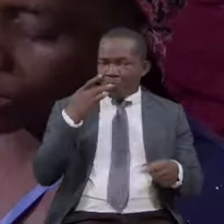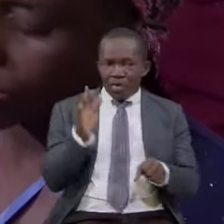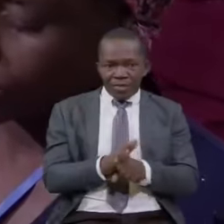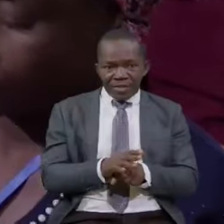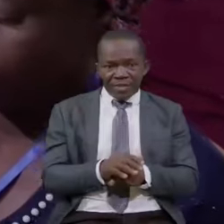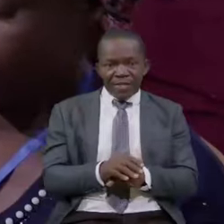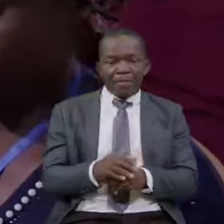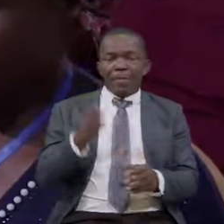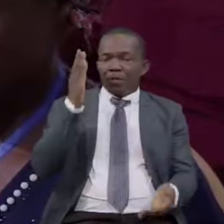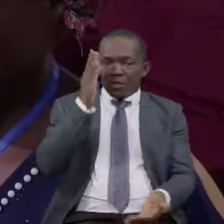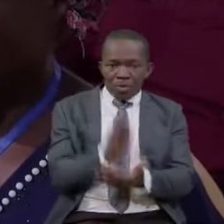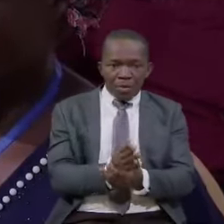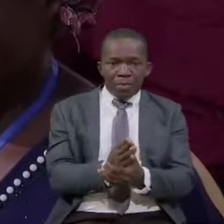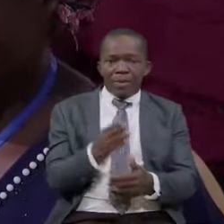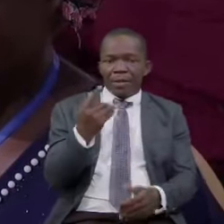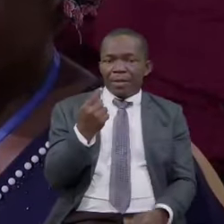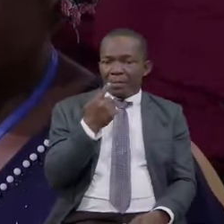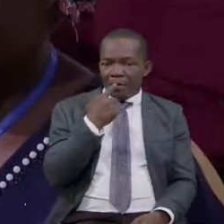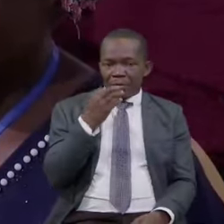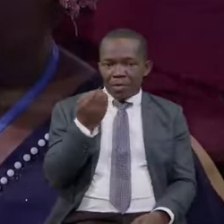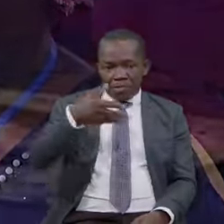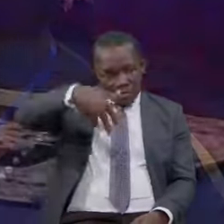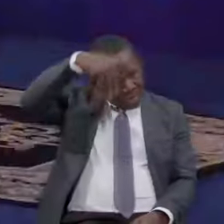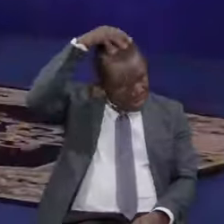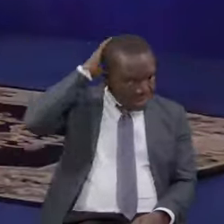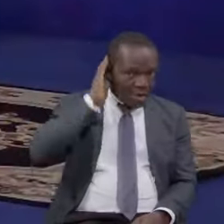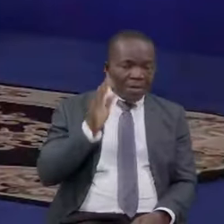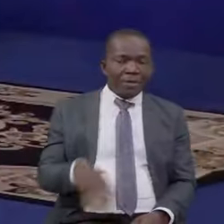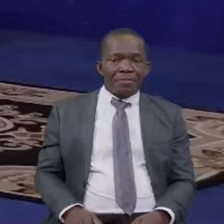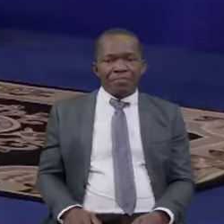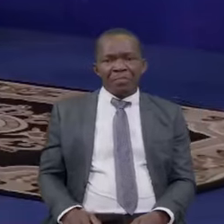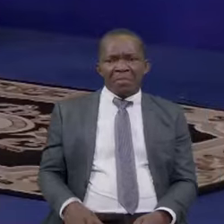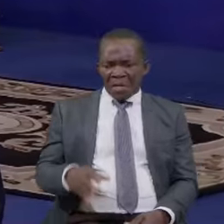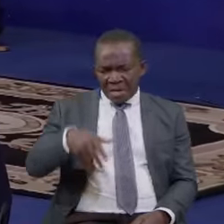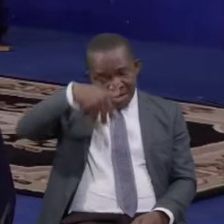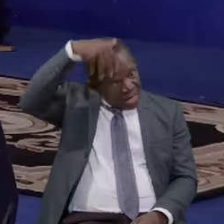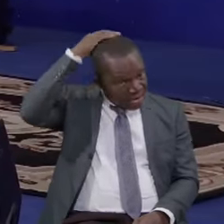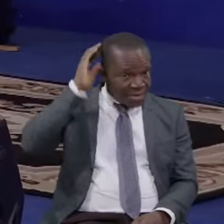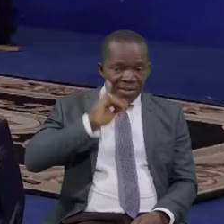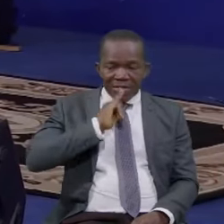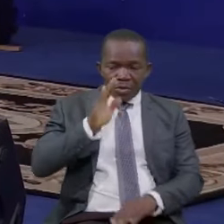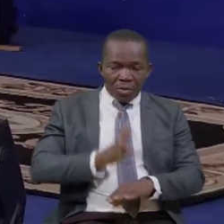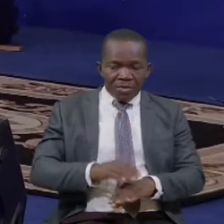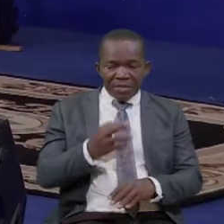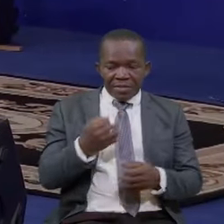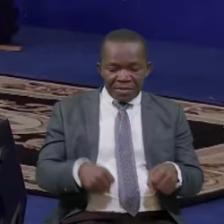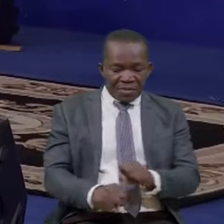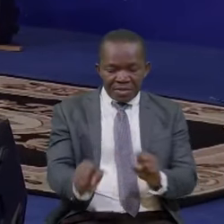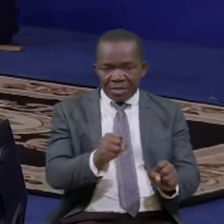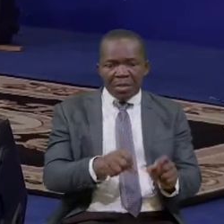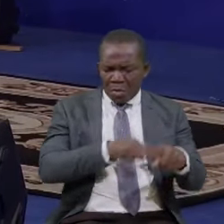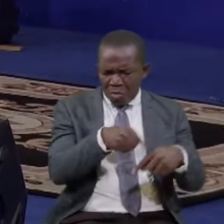des lions un lion est dans la rue va là-bas ferme sa bouche